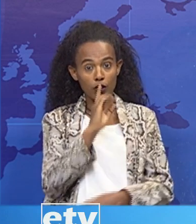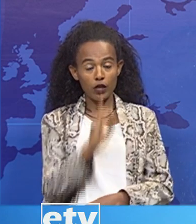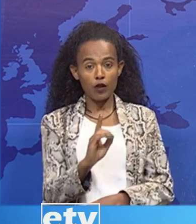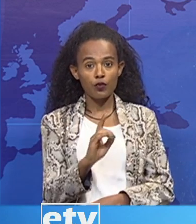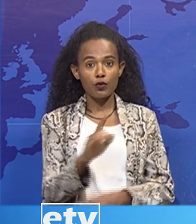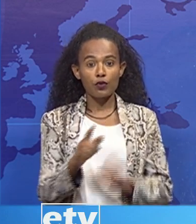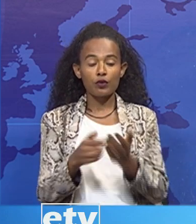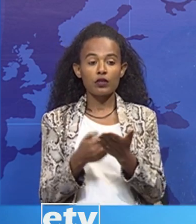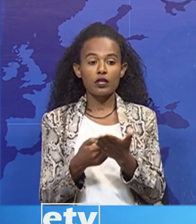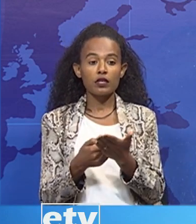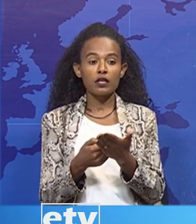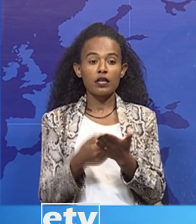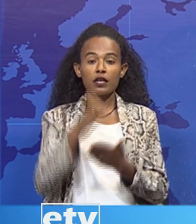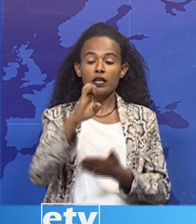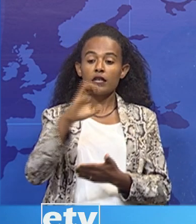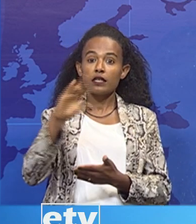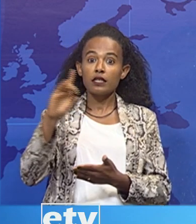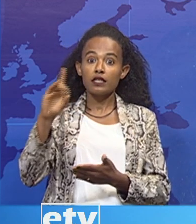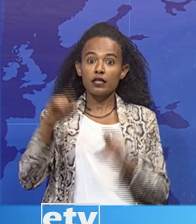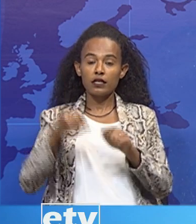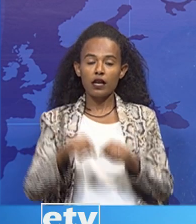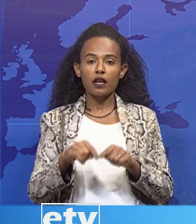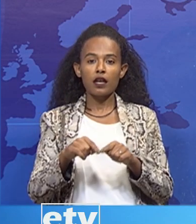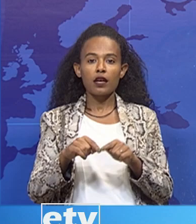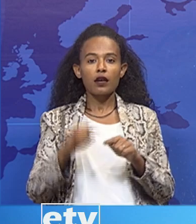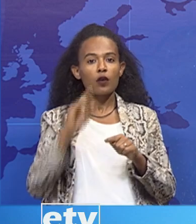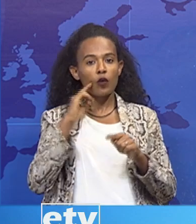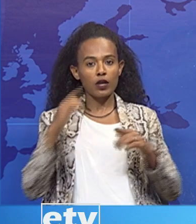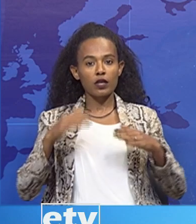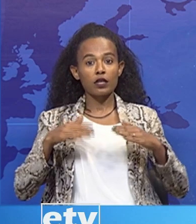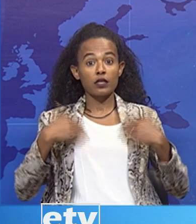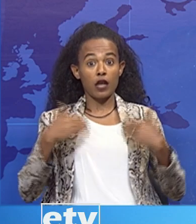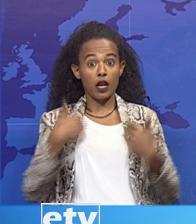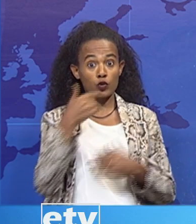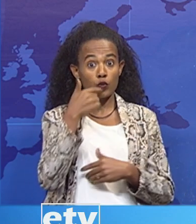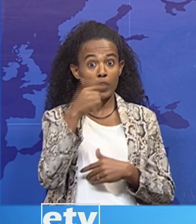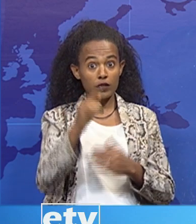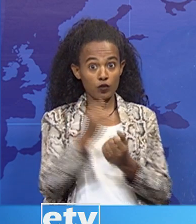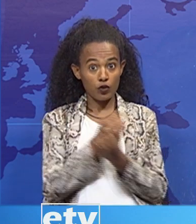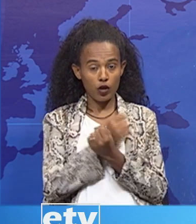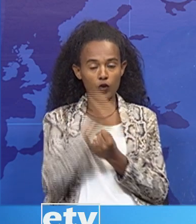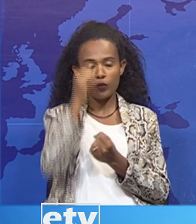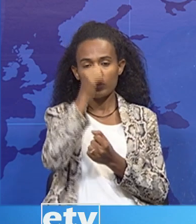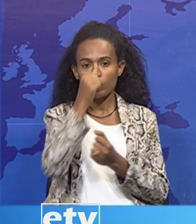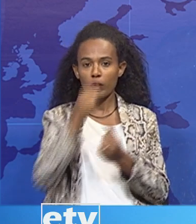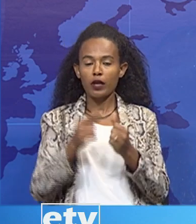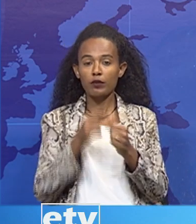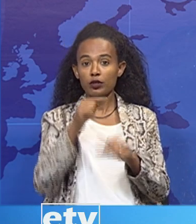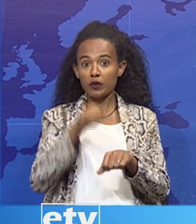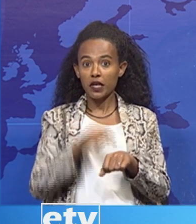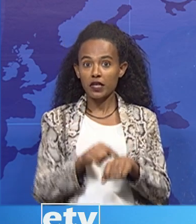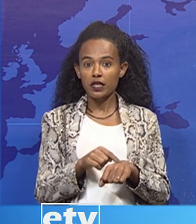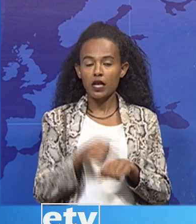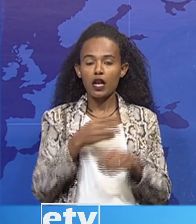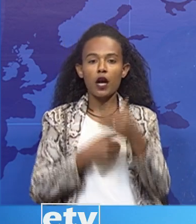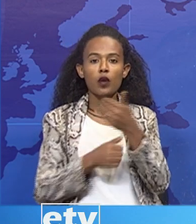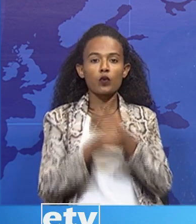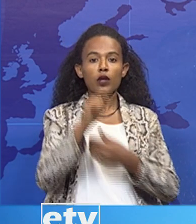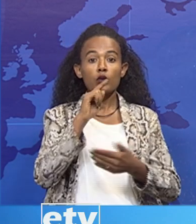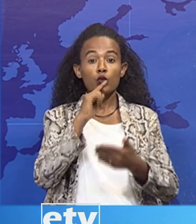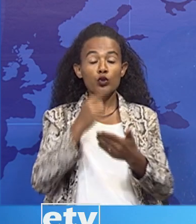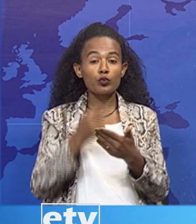ስለዚህ ኢሲዲዲን ዛሬ ኮንግራቹሌሽን ማለት እወዳለሁኝ። በኢትዮጵያ ለመጀመሪያ ጊዜ ለአካል ጉዳተኞች